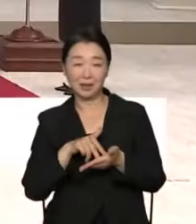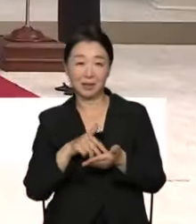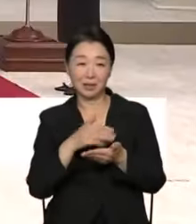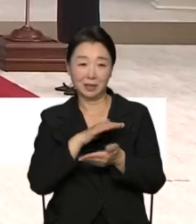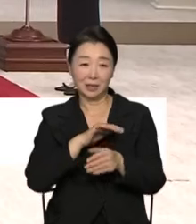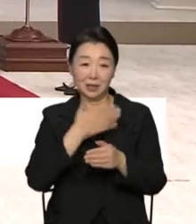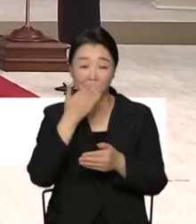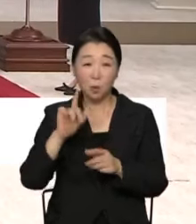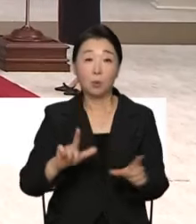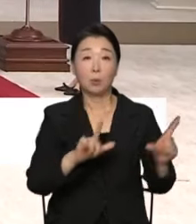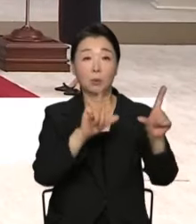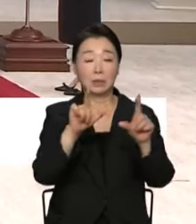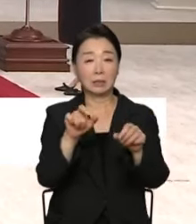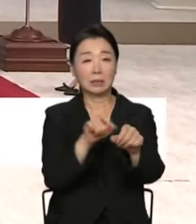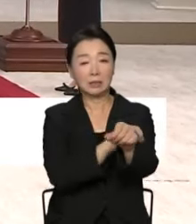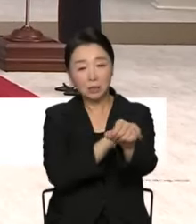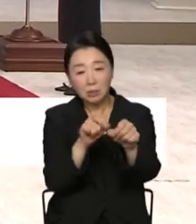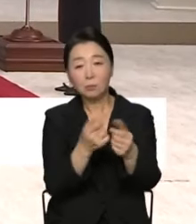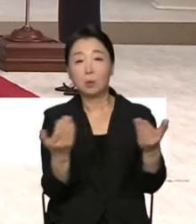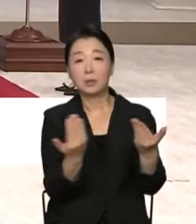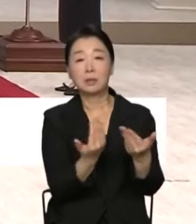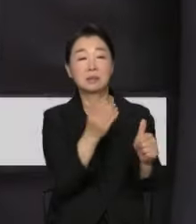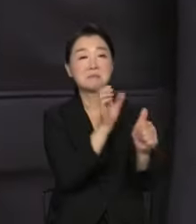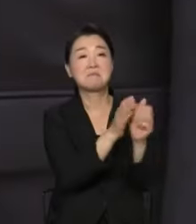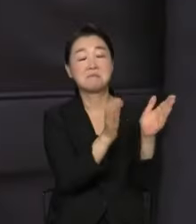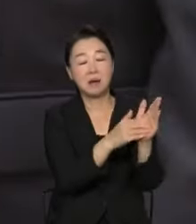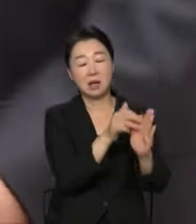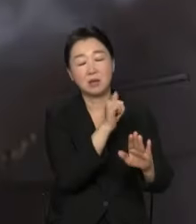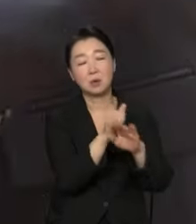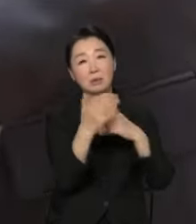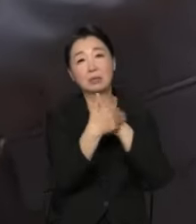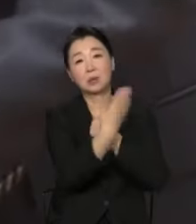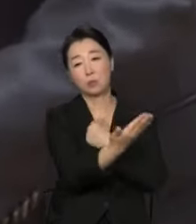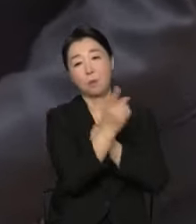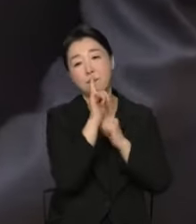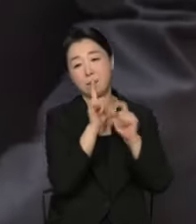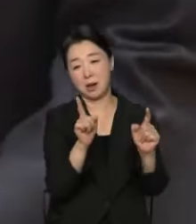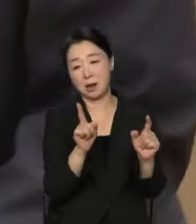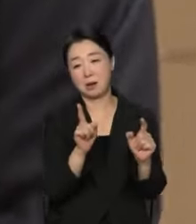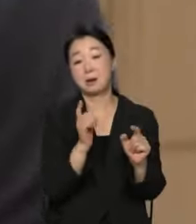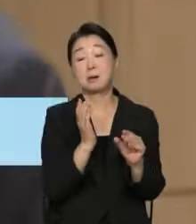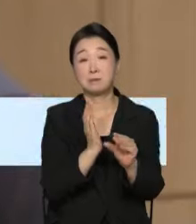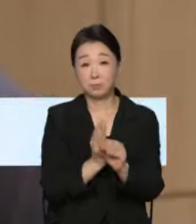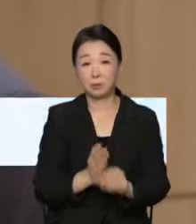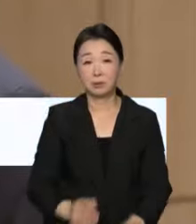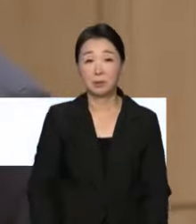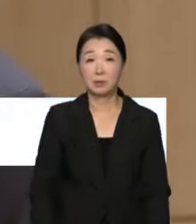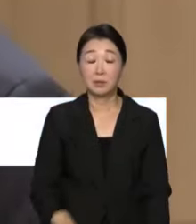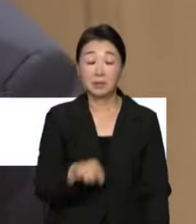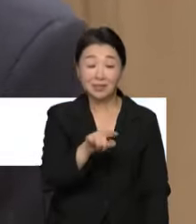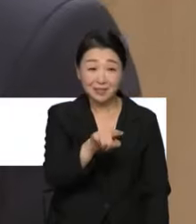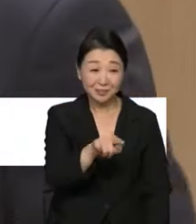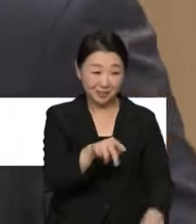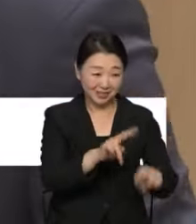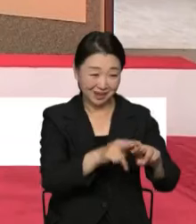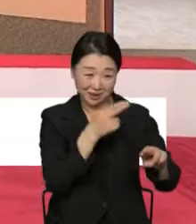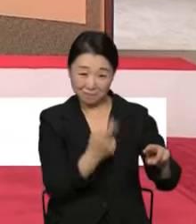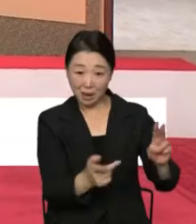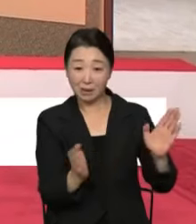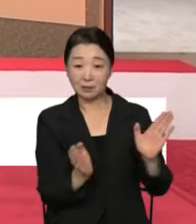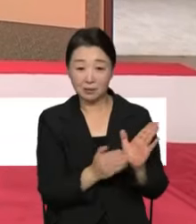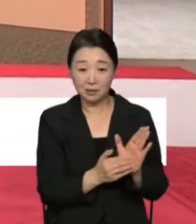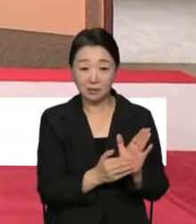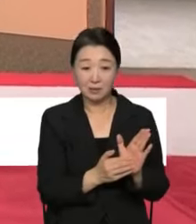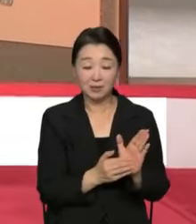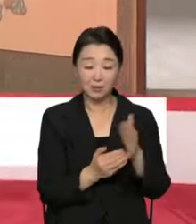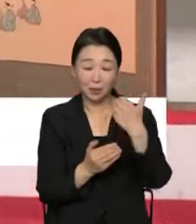새로 만들어 주감사를 임명해 특혜 논란이 불거졌습니다. 현재 민생특보는 공석인 가운데 주감사의 아들은 윤